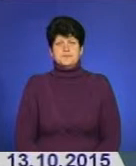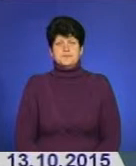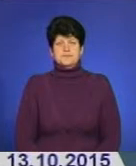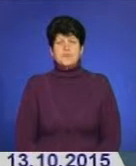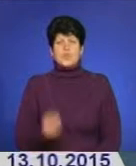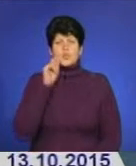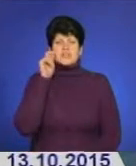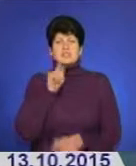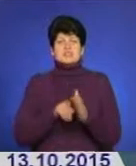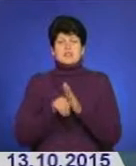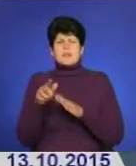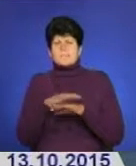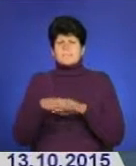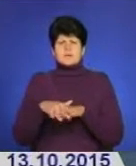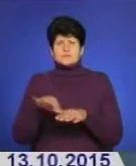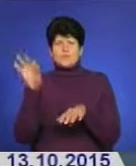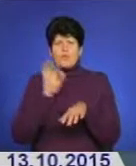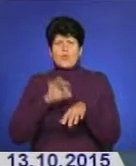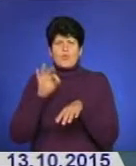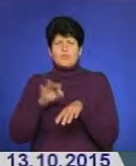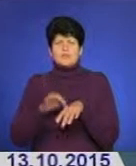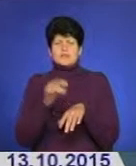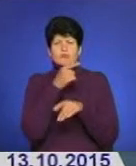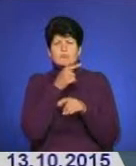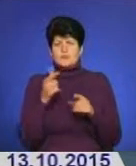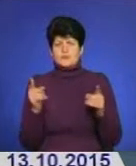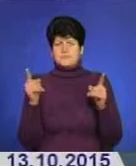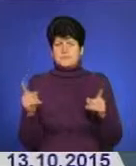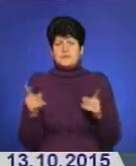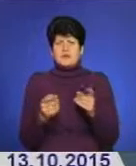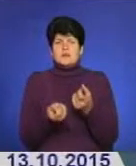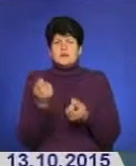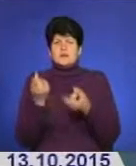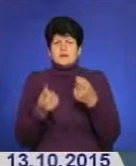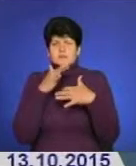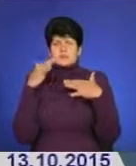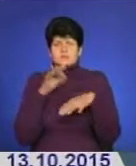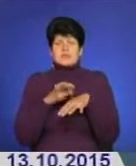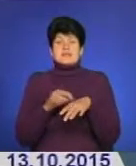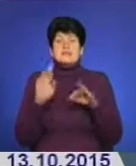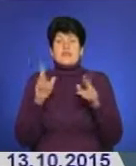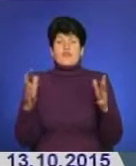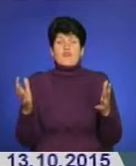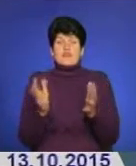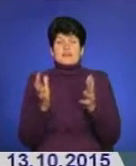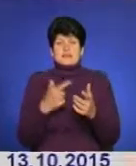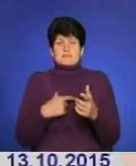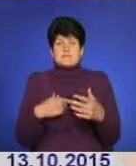Українці почали масово хворіти. Період міжсезоння провокує розвиток захворювань. Як берегтися від застуди? Про це у